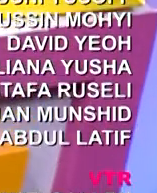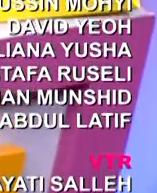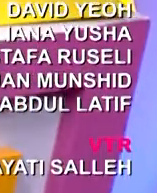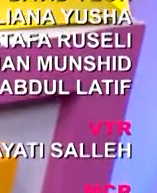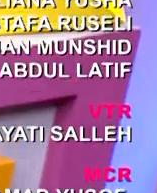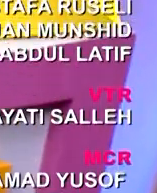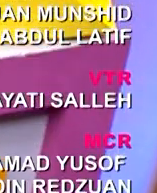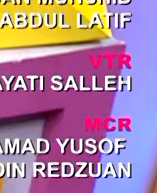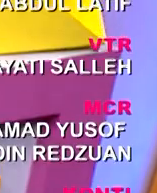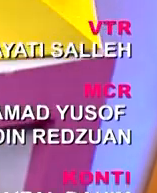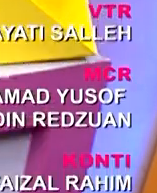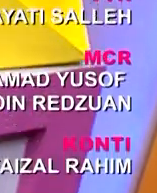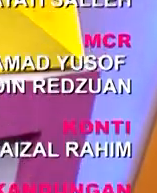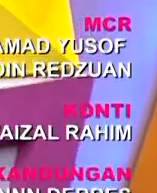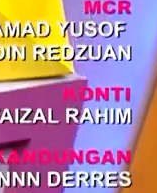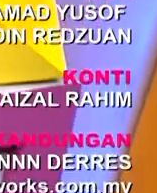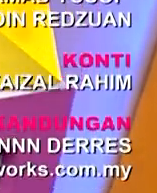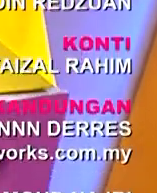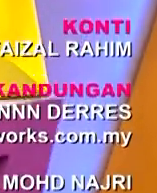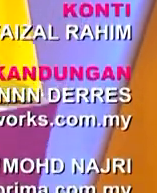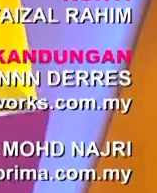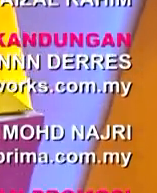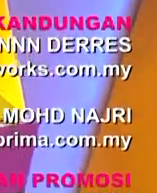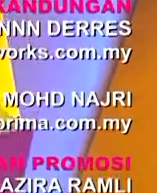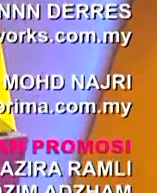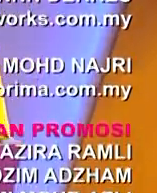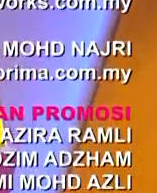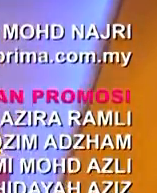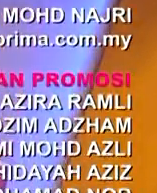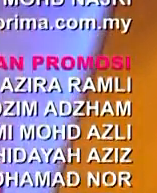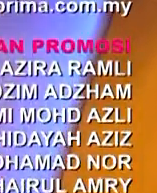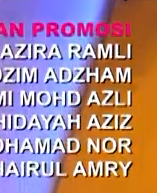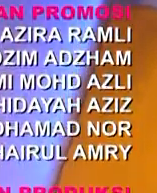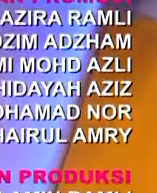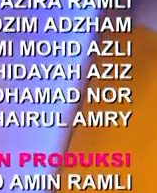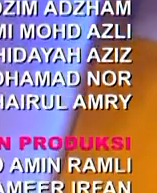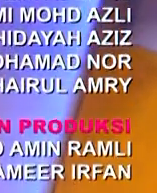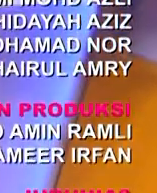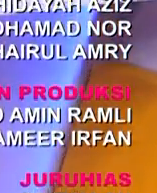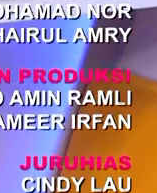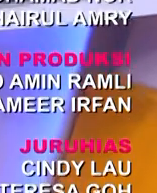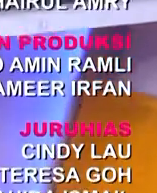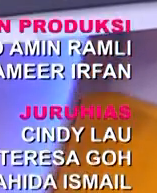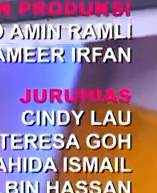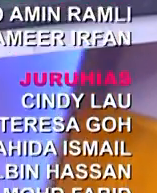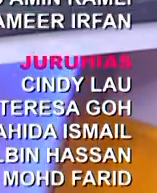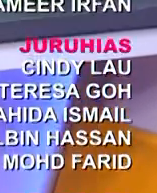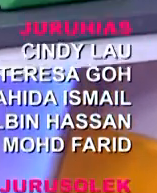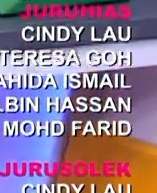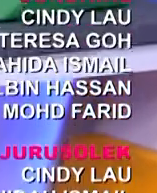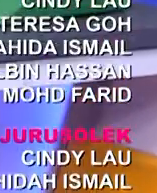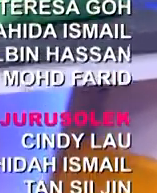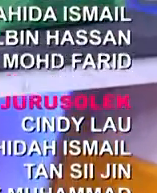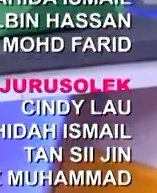kapal layar. Feri dan juga kapal selam. Itulah